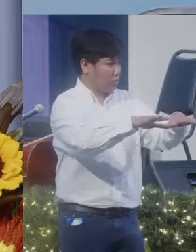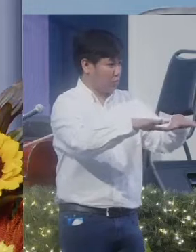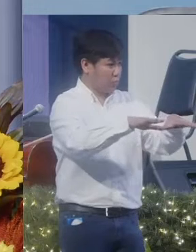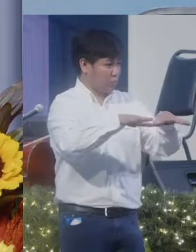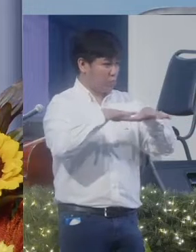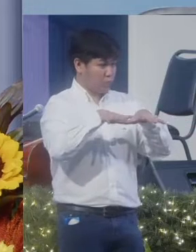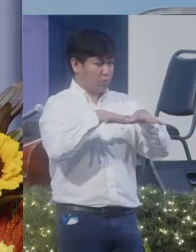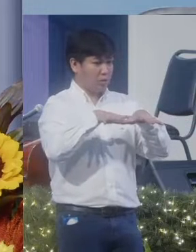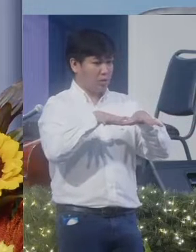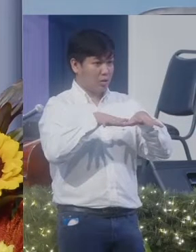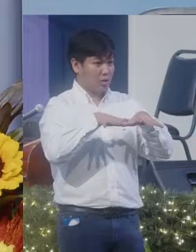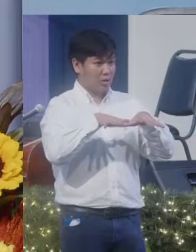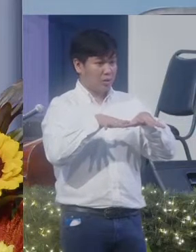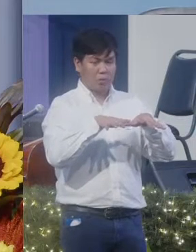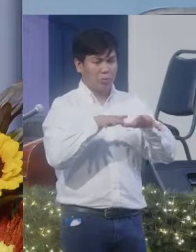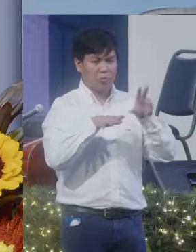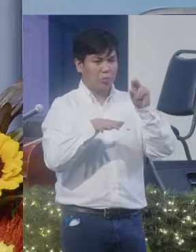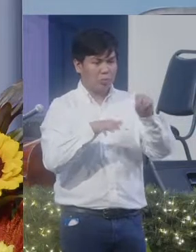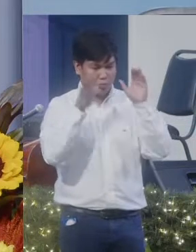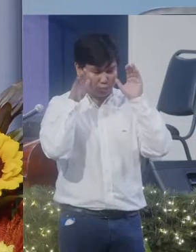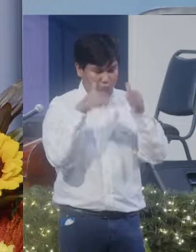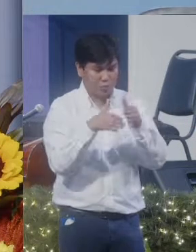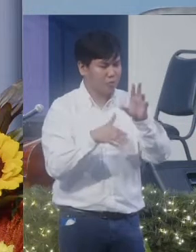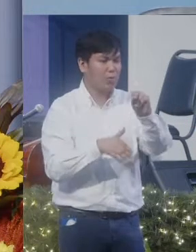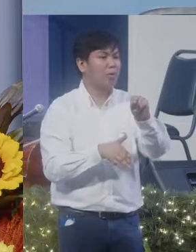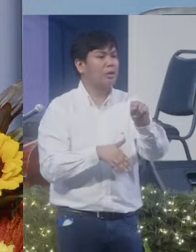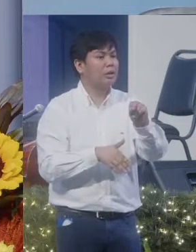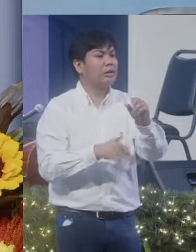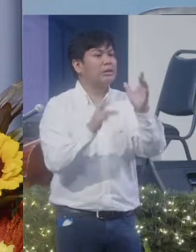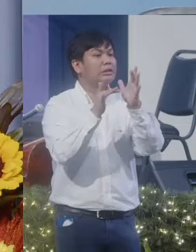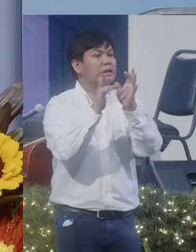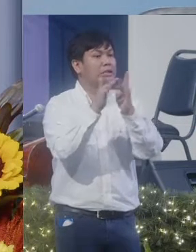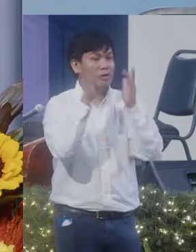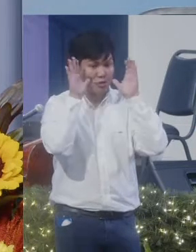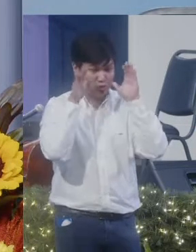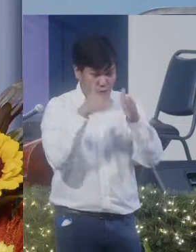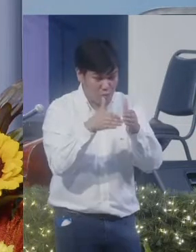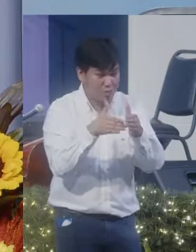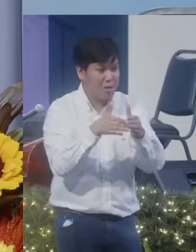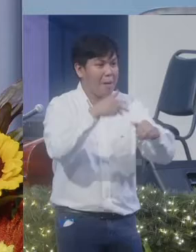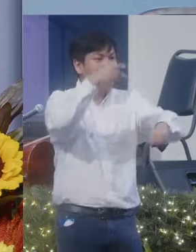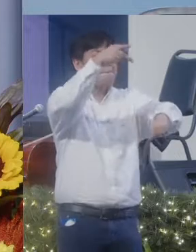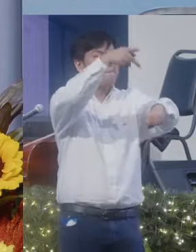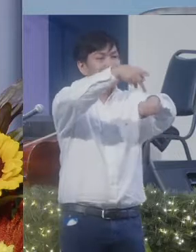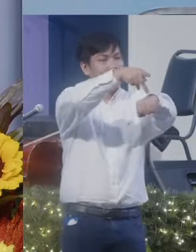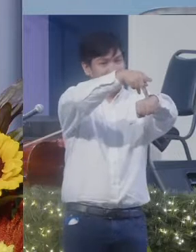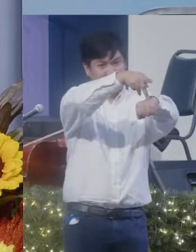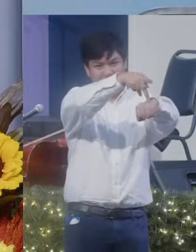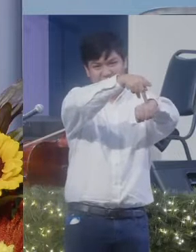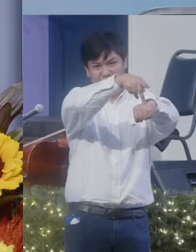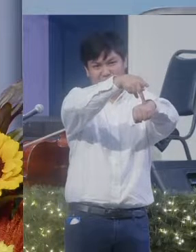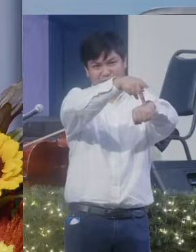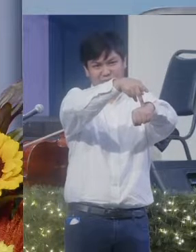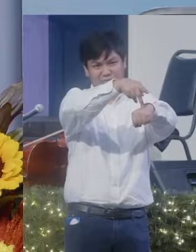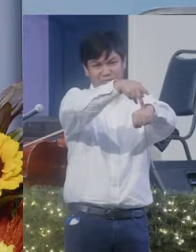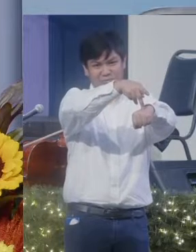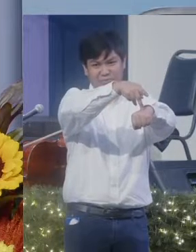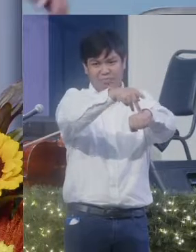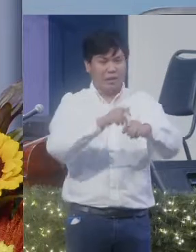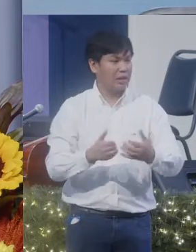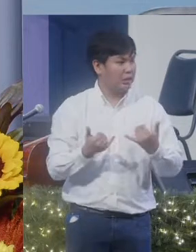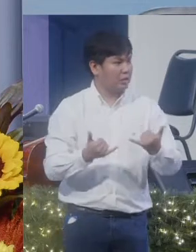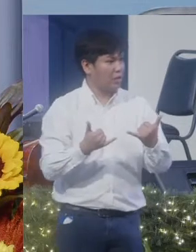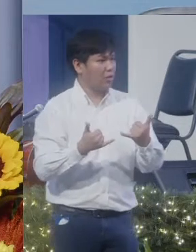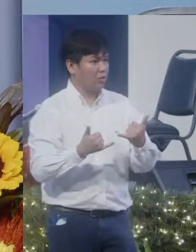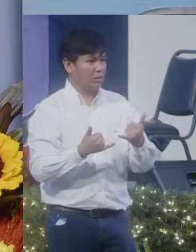ng boat, si Simon. And he sat down and taught the people from the boat. Alam niyo